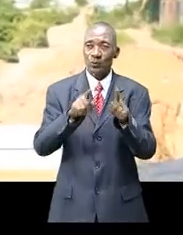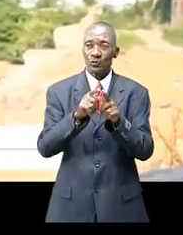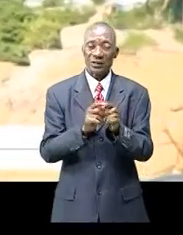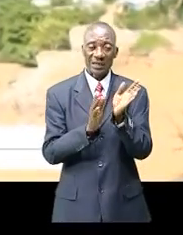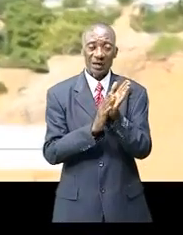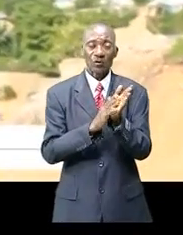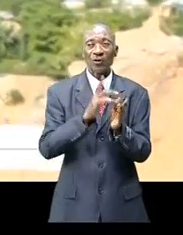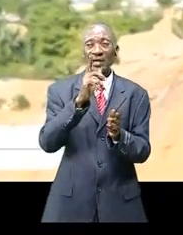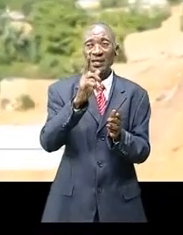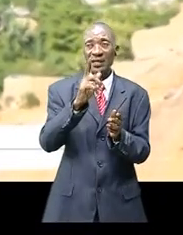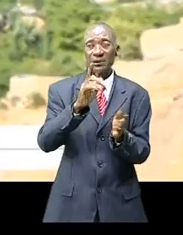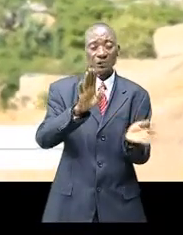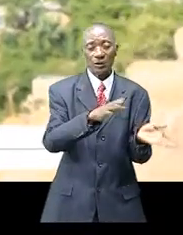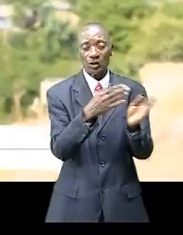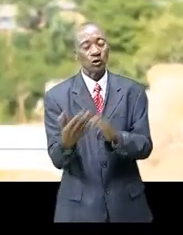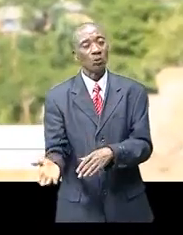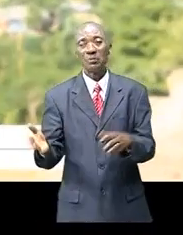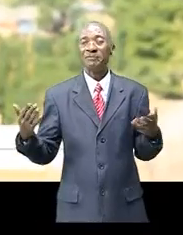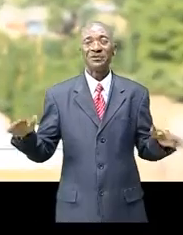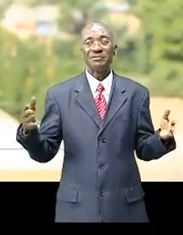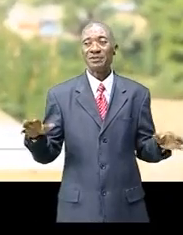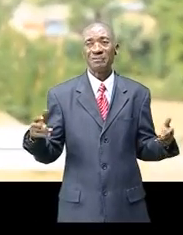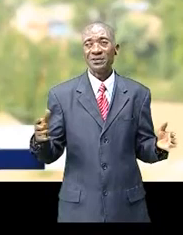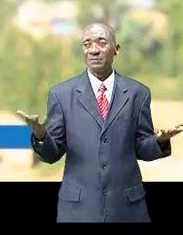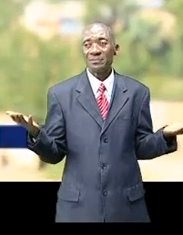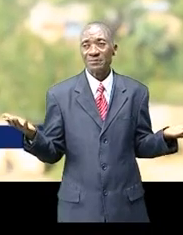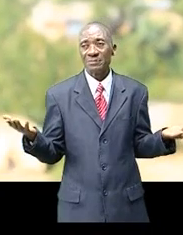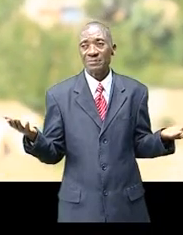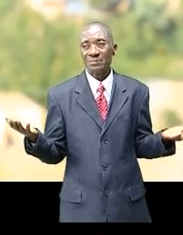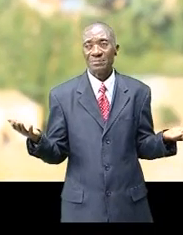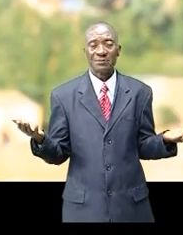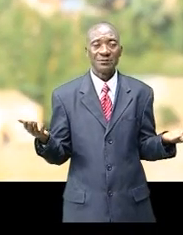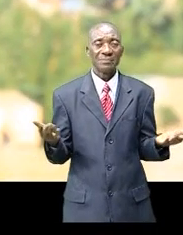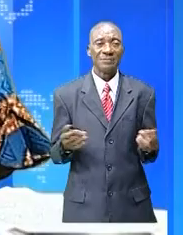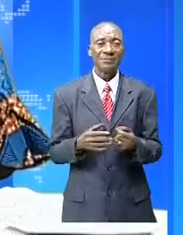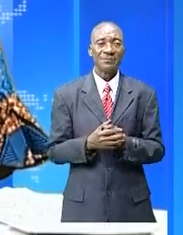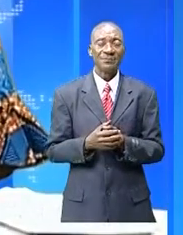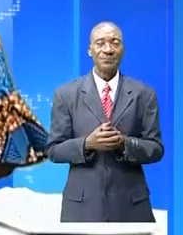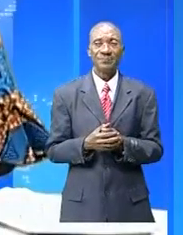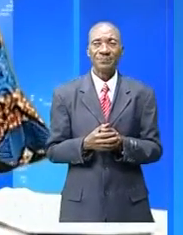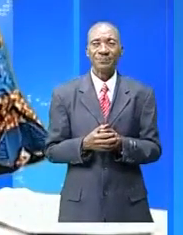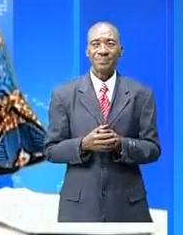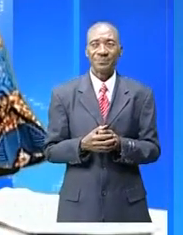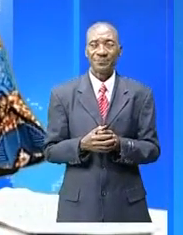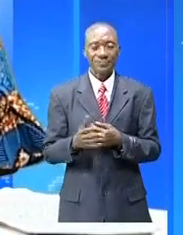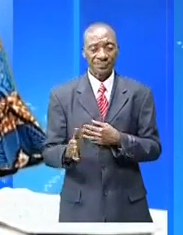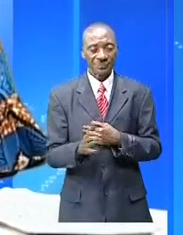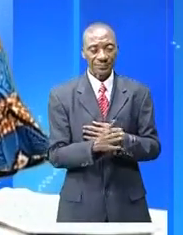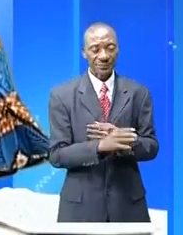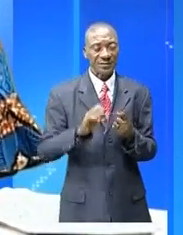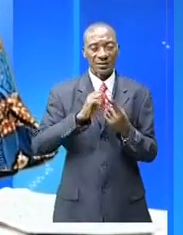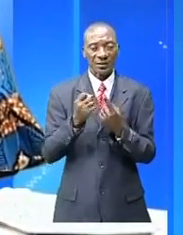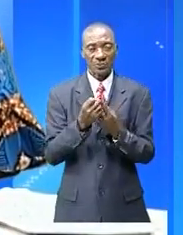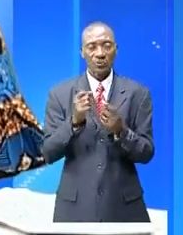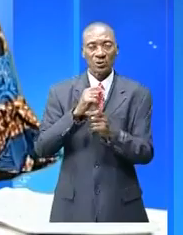plusieurs biens matériels ont déjà été emportés et il faut éviter les pires. La situation